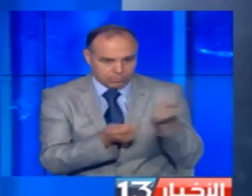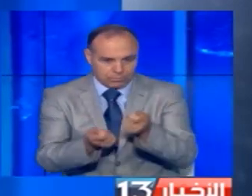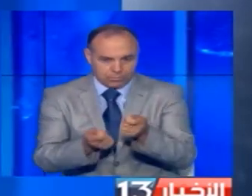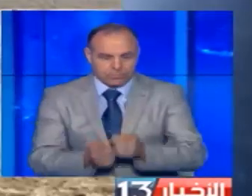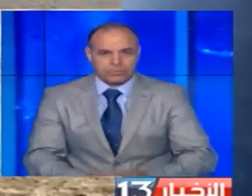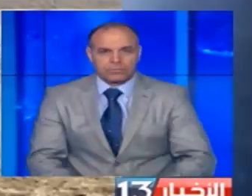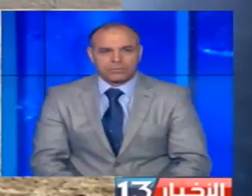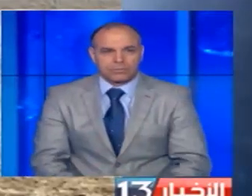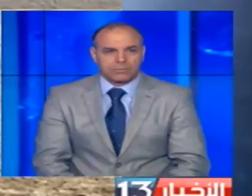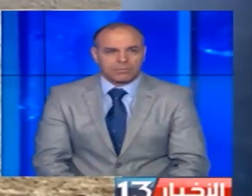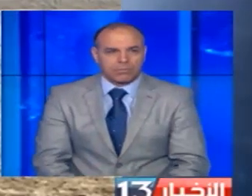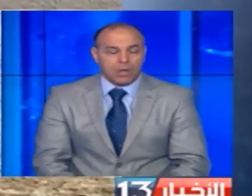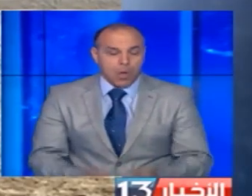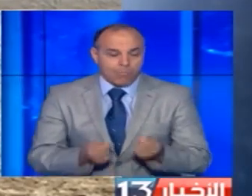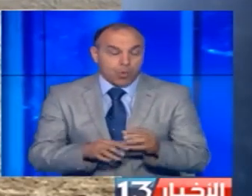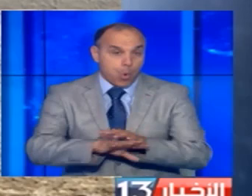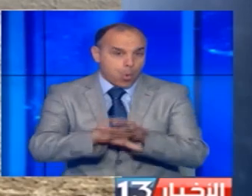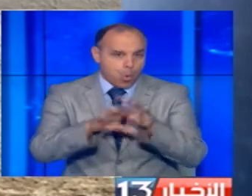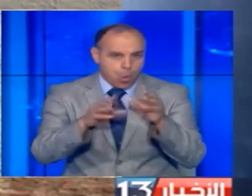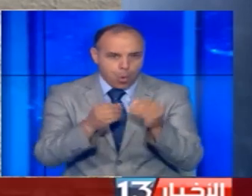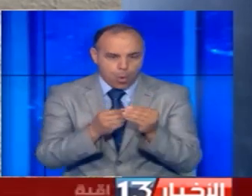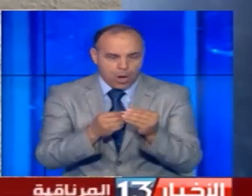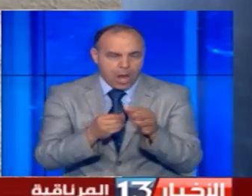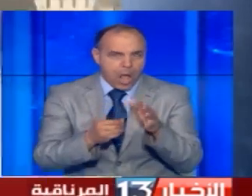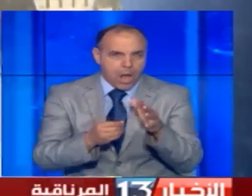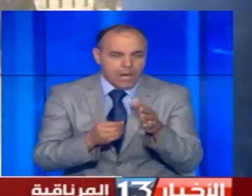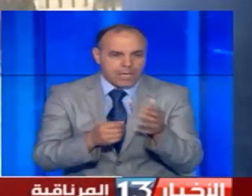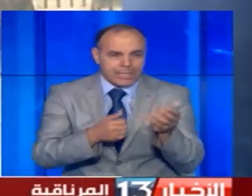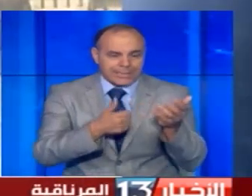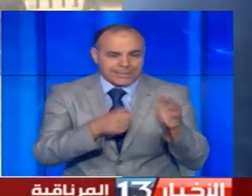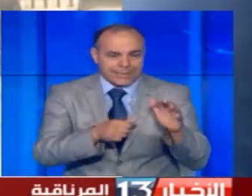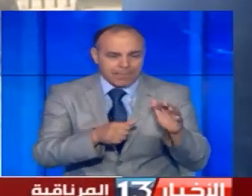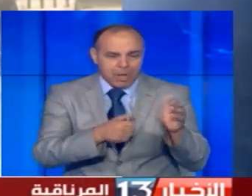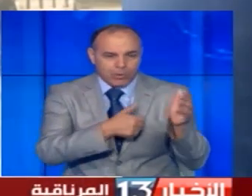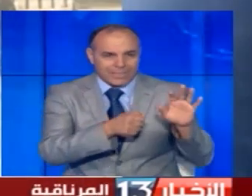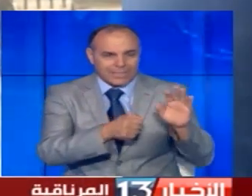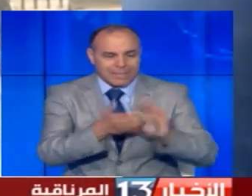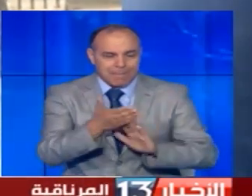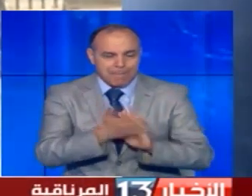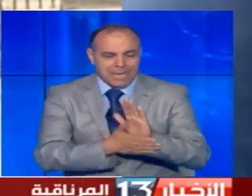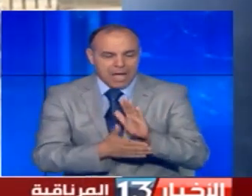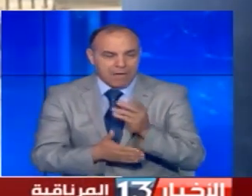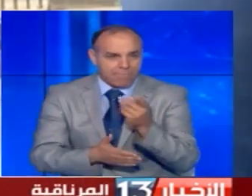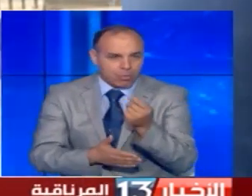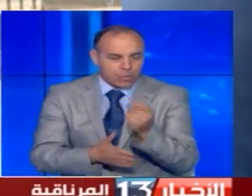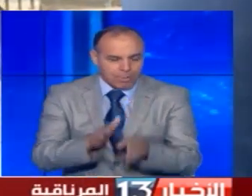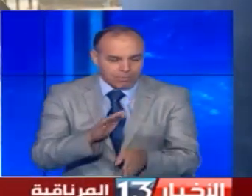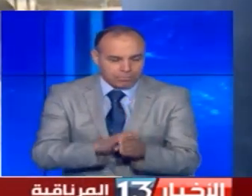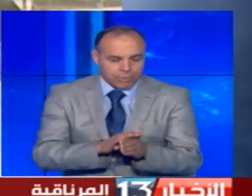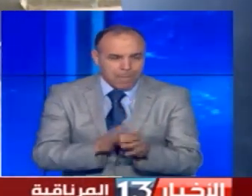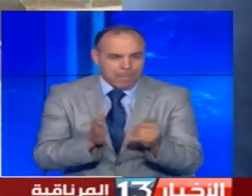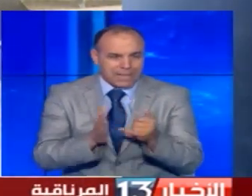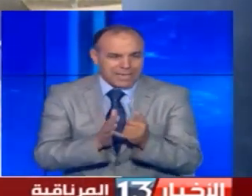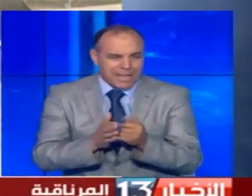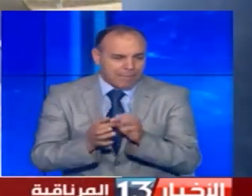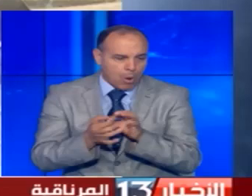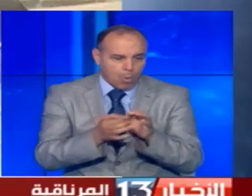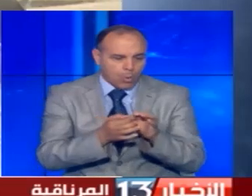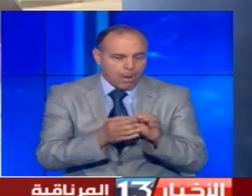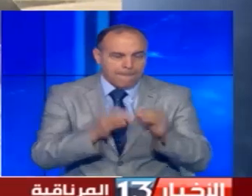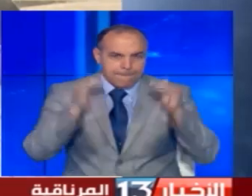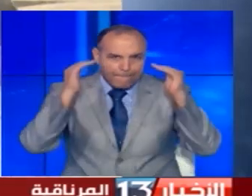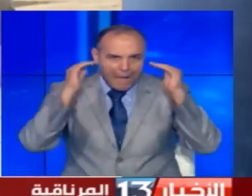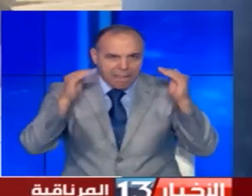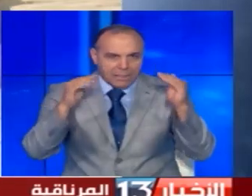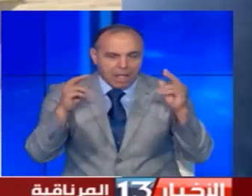في كلفه النجوم نيات ونزوح وليست مائه وستين مليون دينار انطلق العامري انجاز مشروع محطه